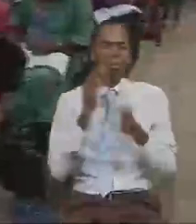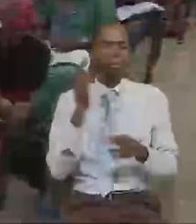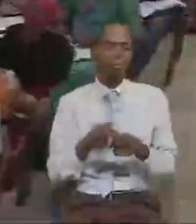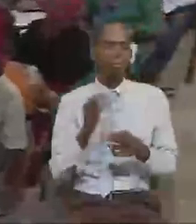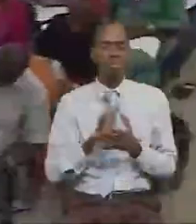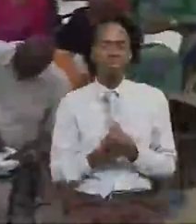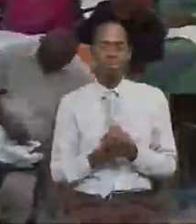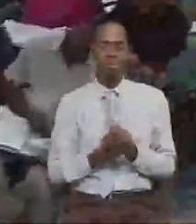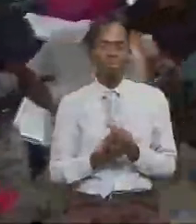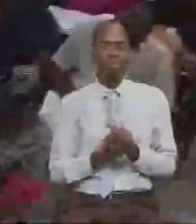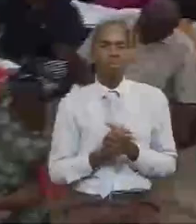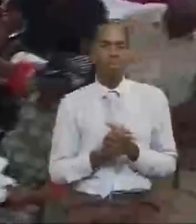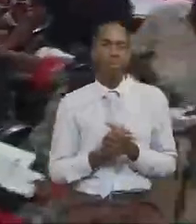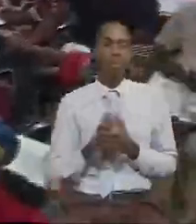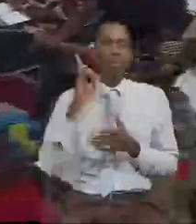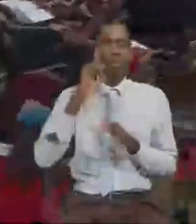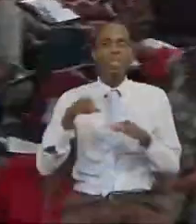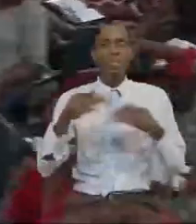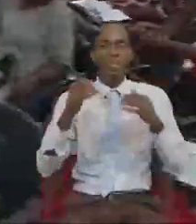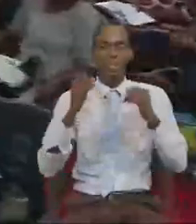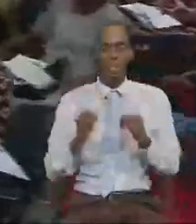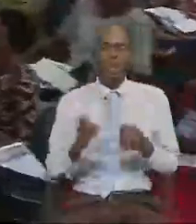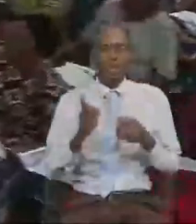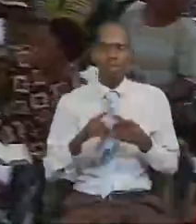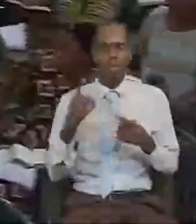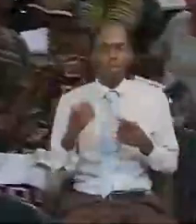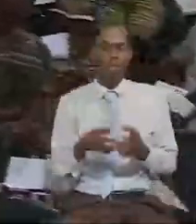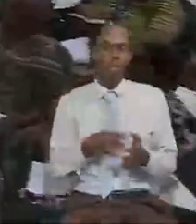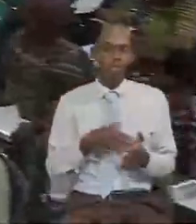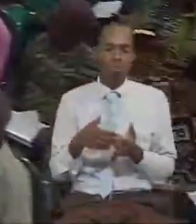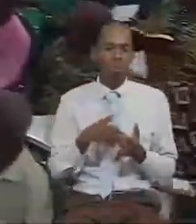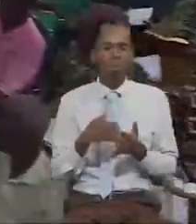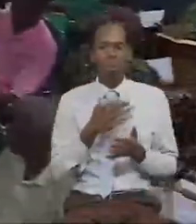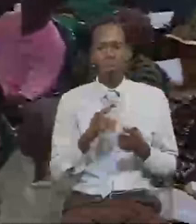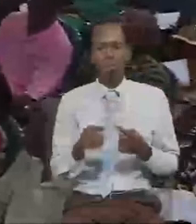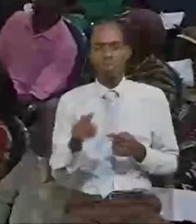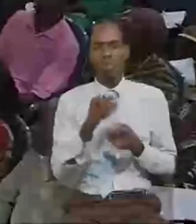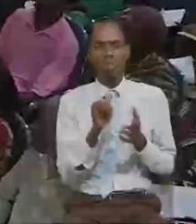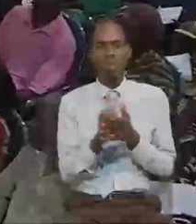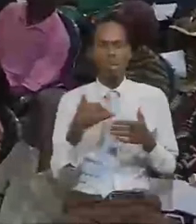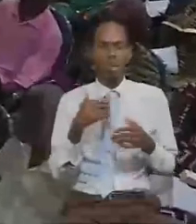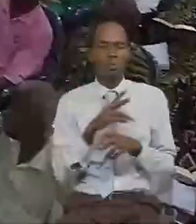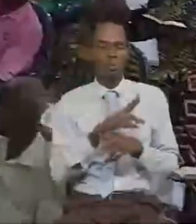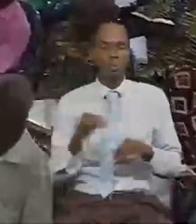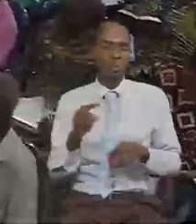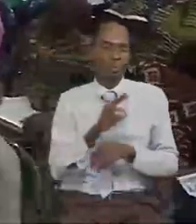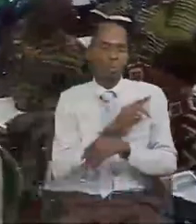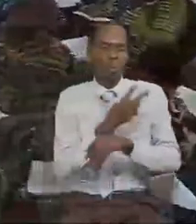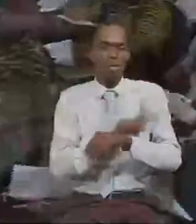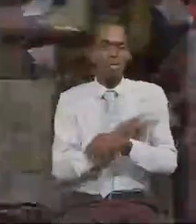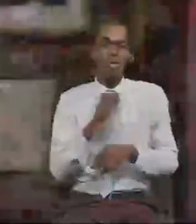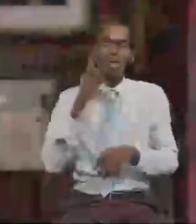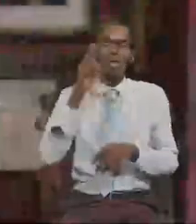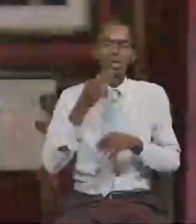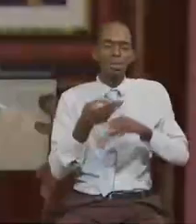Il donne la force à celui qui est fatigué et il augmente la vigueur de celui qui tombe en défaillance.